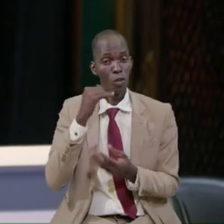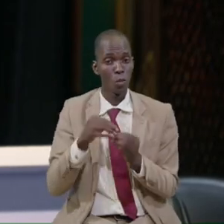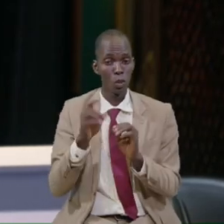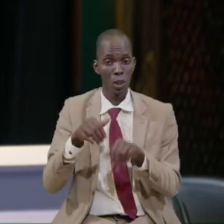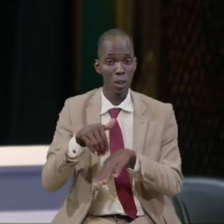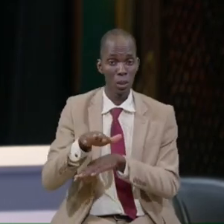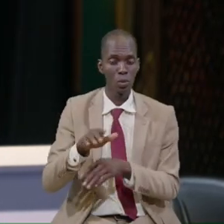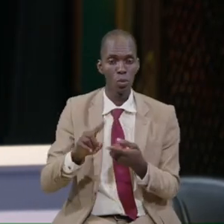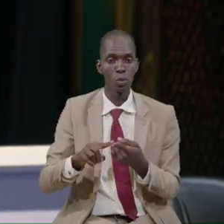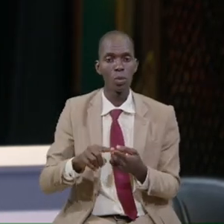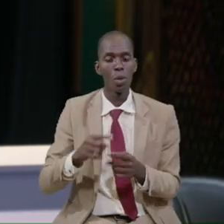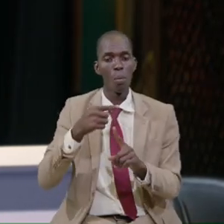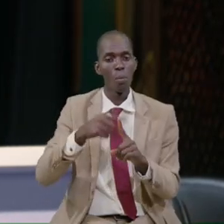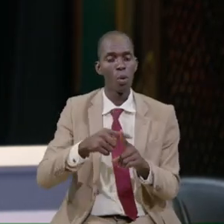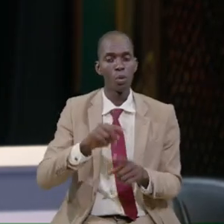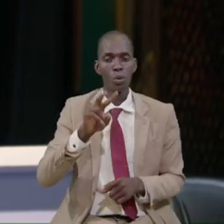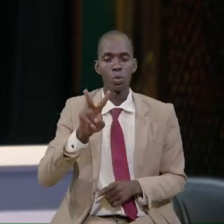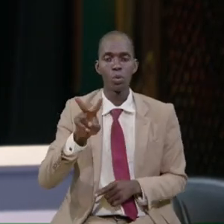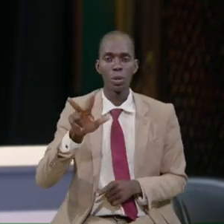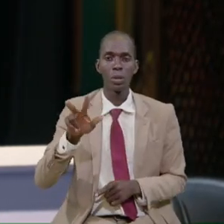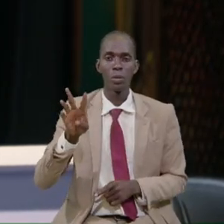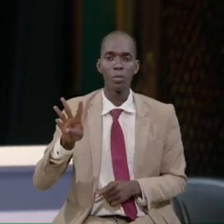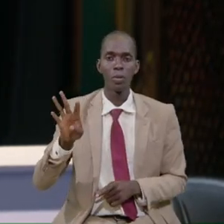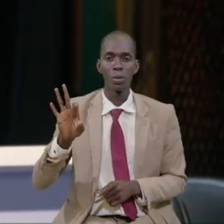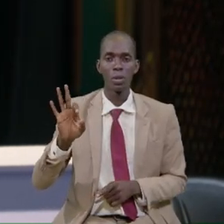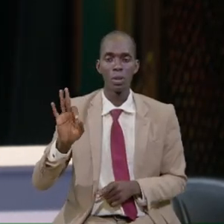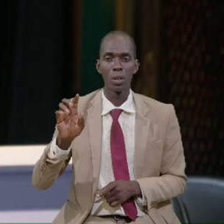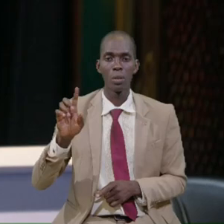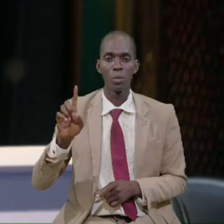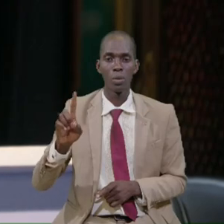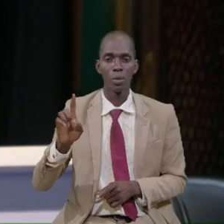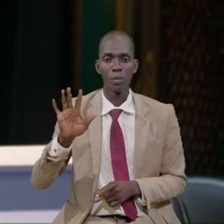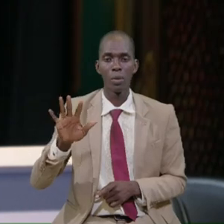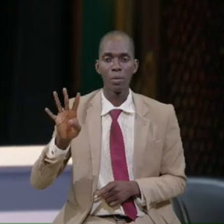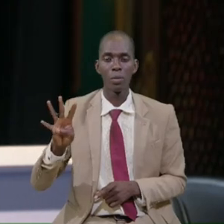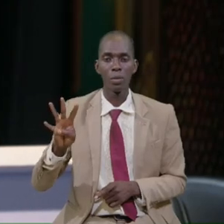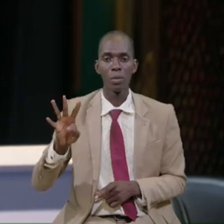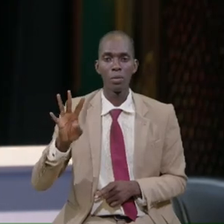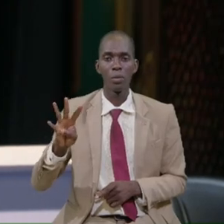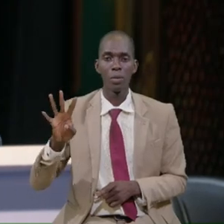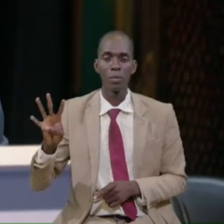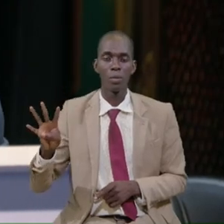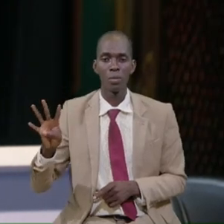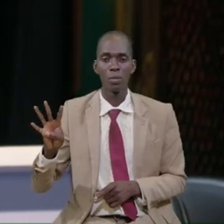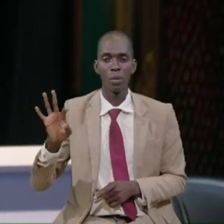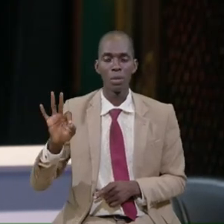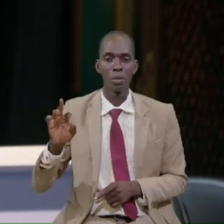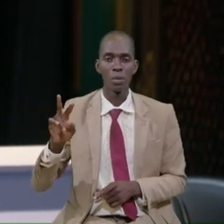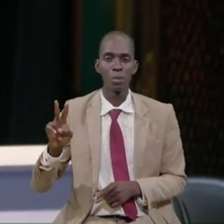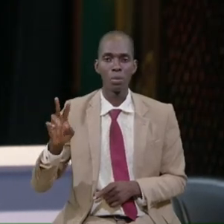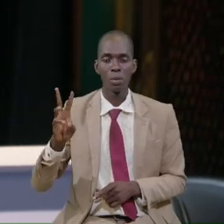+ 234 9 1 54 44